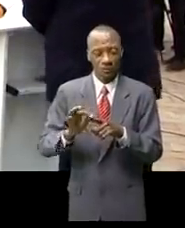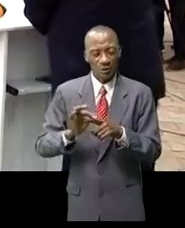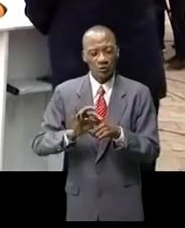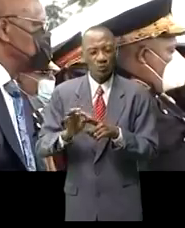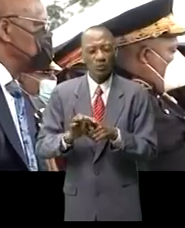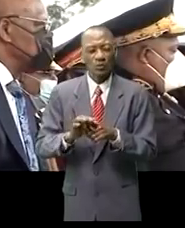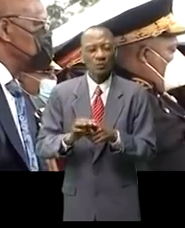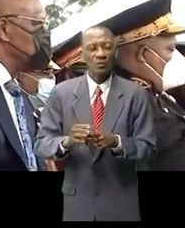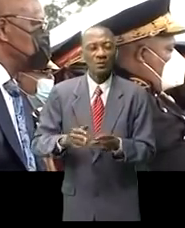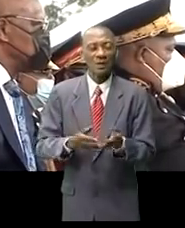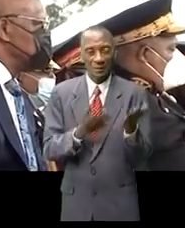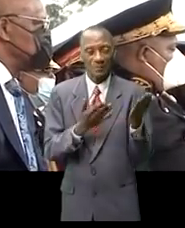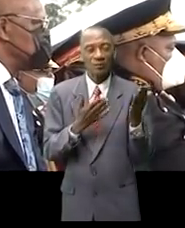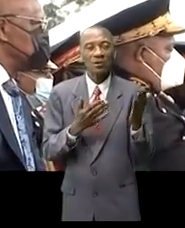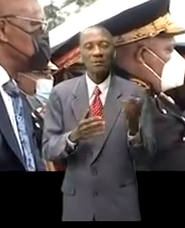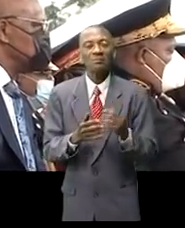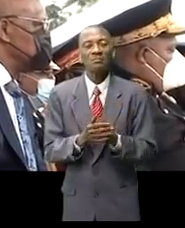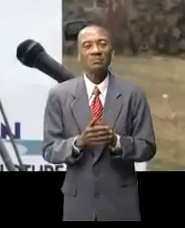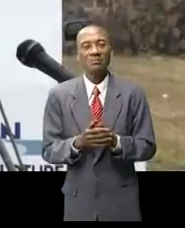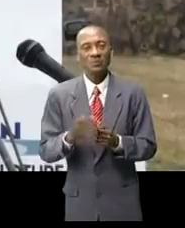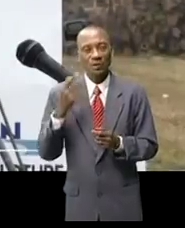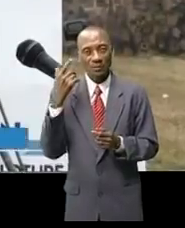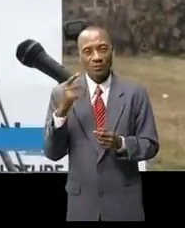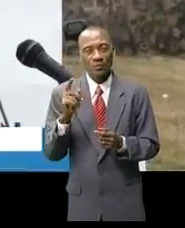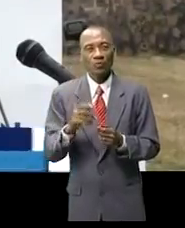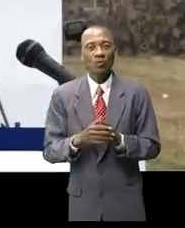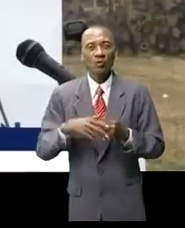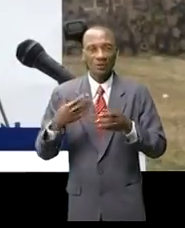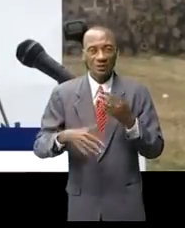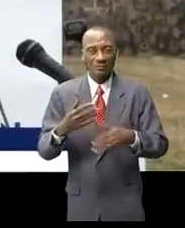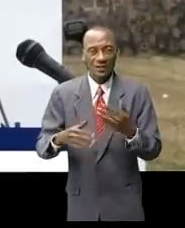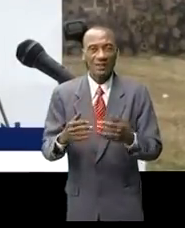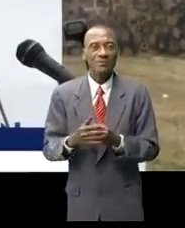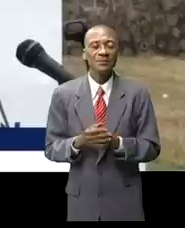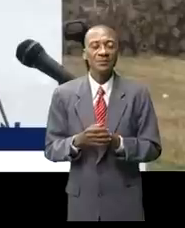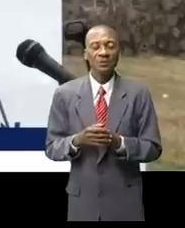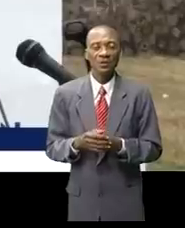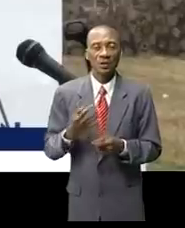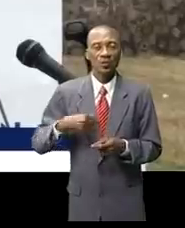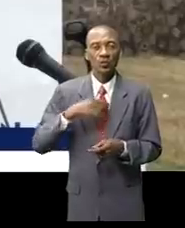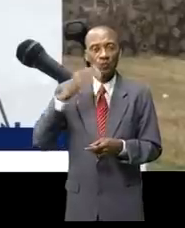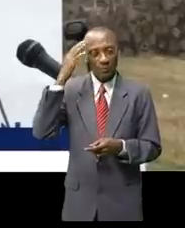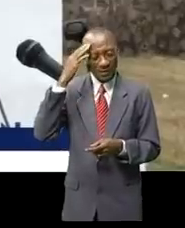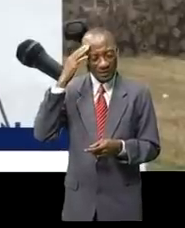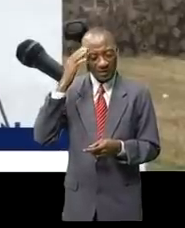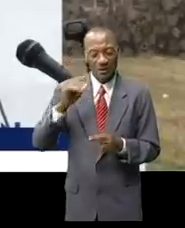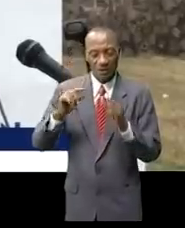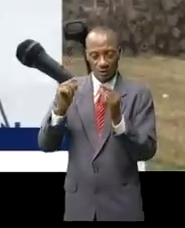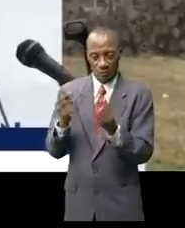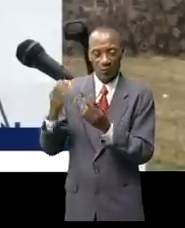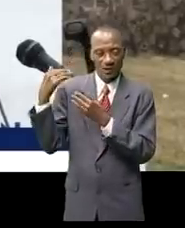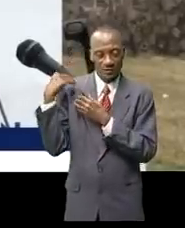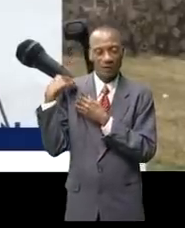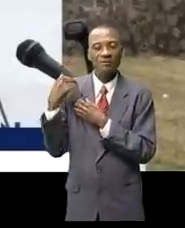des clés de résolution des crises sécuritaires. Nous pensons que la sélection des élites militaires doit continuer à s'inscrire dans un